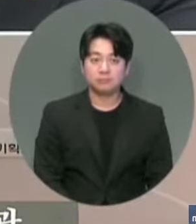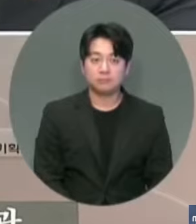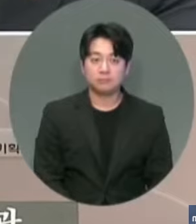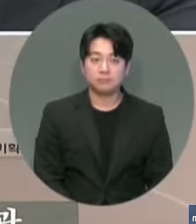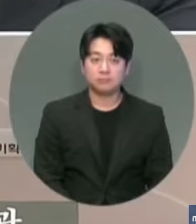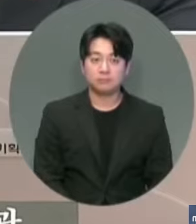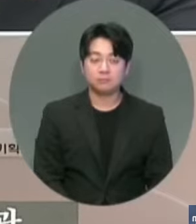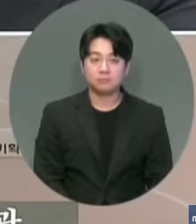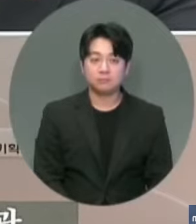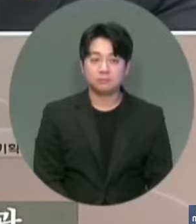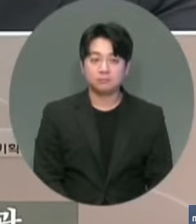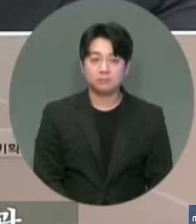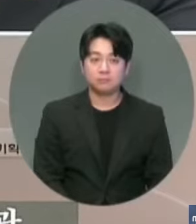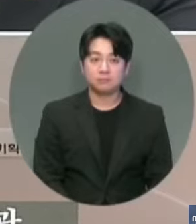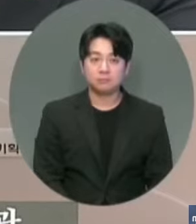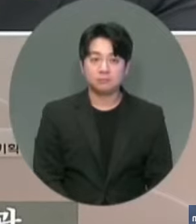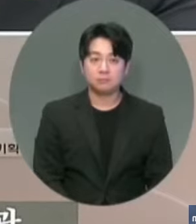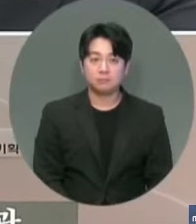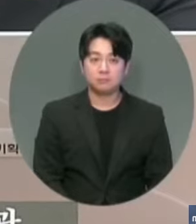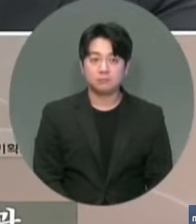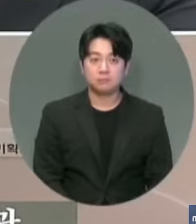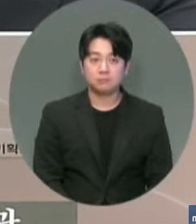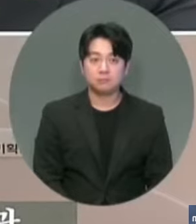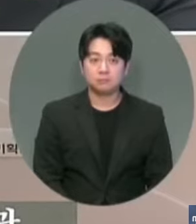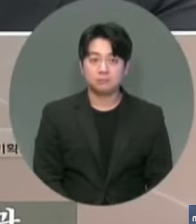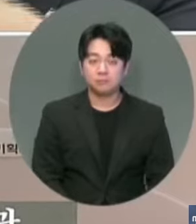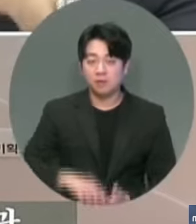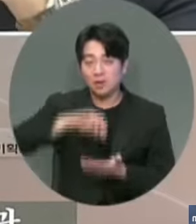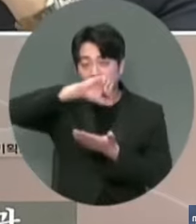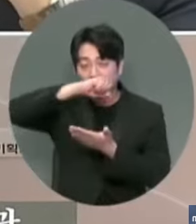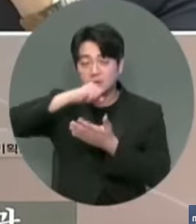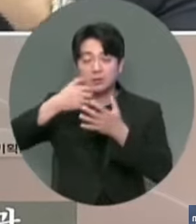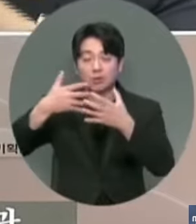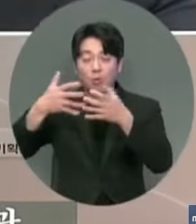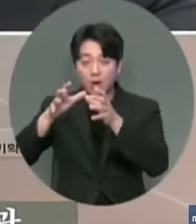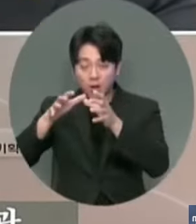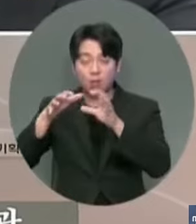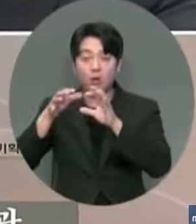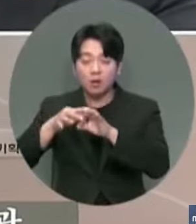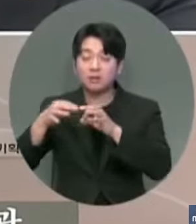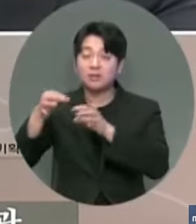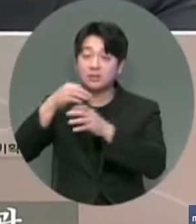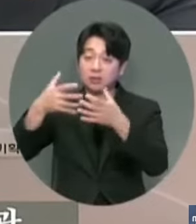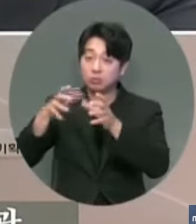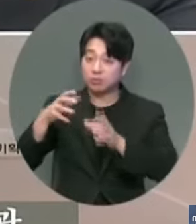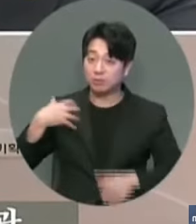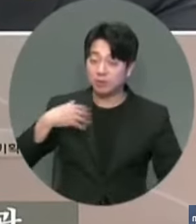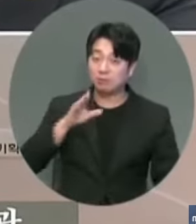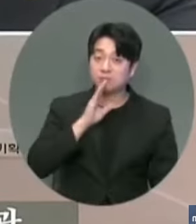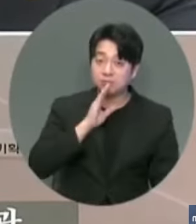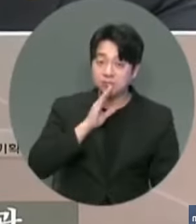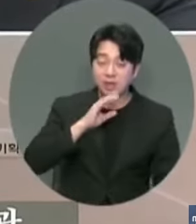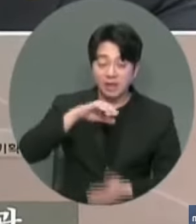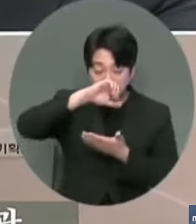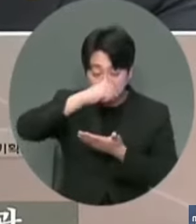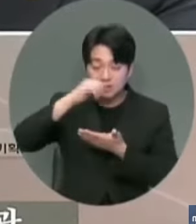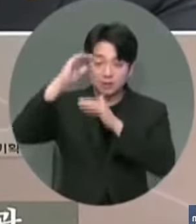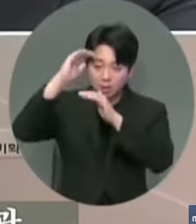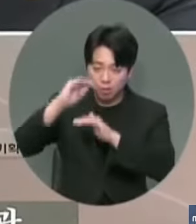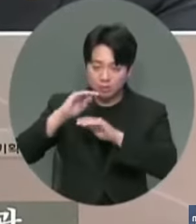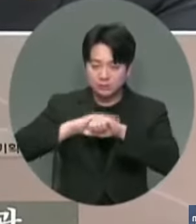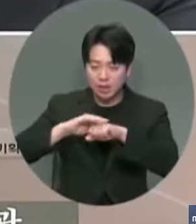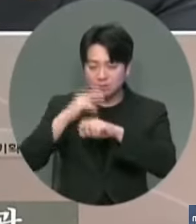예, 그래서 이거는 저는 정말로 기재부가 예산의 주무부처로서 좀 제대로 한번 살펴보셔야 된다고 생각합니다. 이거는